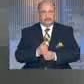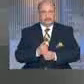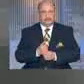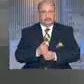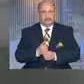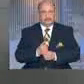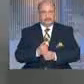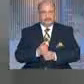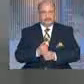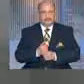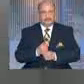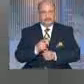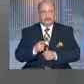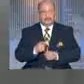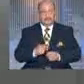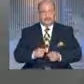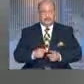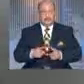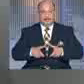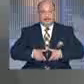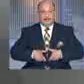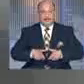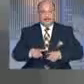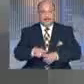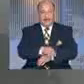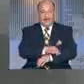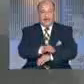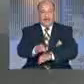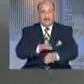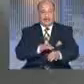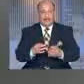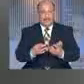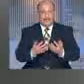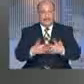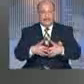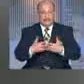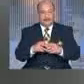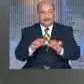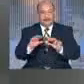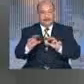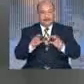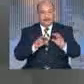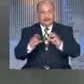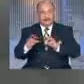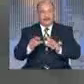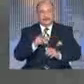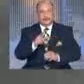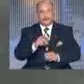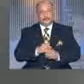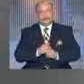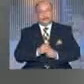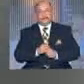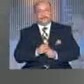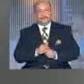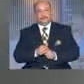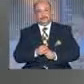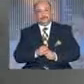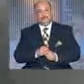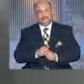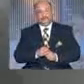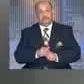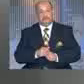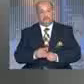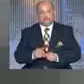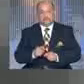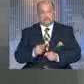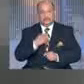انسيال تاع الموتور اللي هما لي بيستون، حاولت نبدل في الفورم دي بيستون، حاولت نبدل في الحركة نتاع العمل نتاع البيستونات، خدمت بيستون في 3